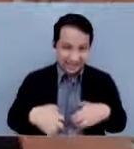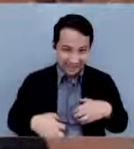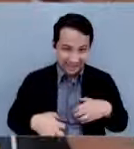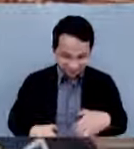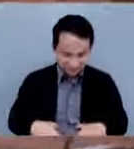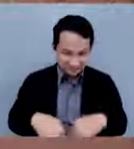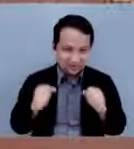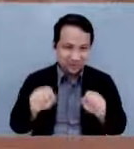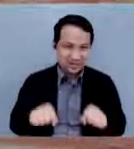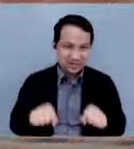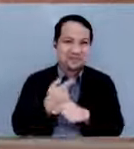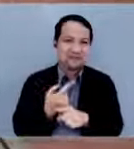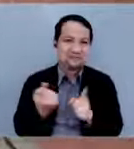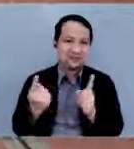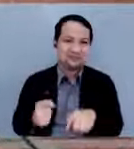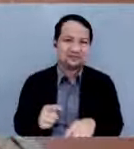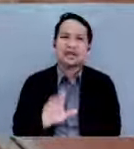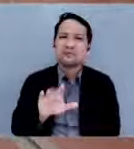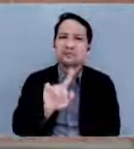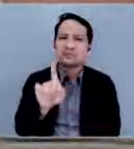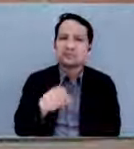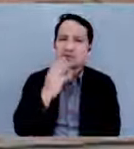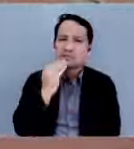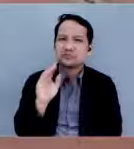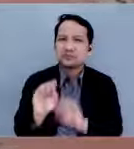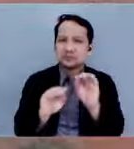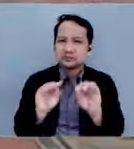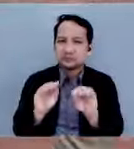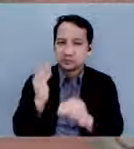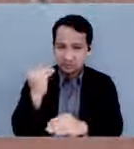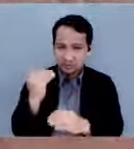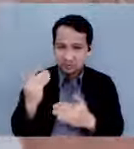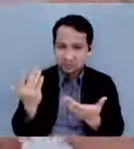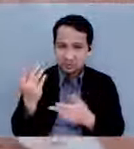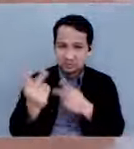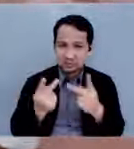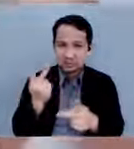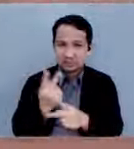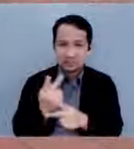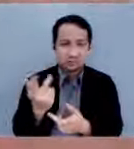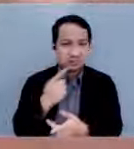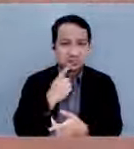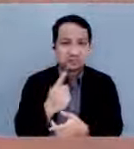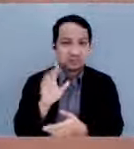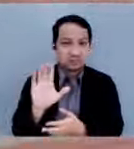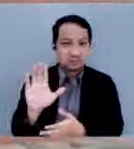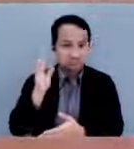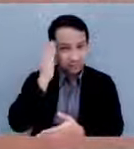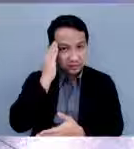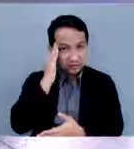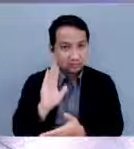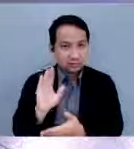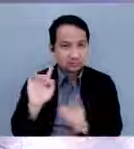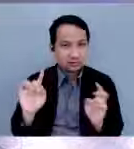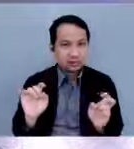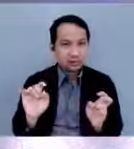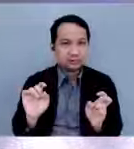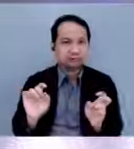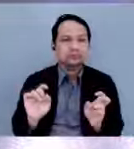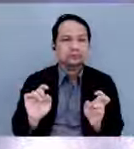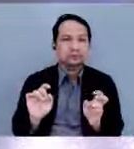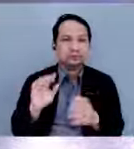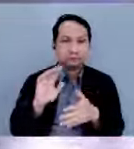want to know, so yung pag kayo po nagtuturo kayo, usually po anong klase? Kasi I'm sure meron na po kayong ang tawag dito, mga routine na